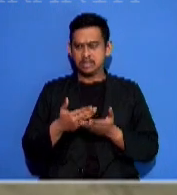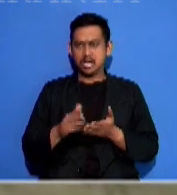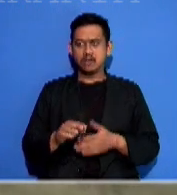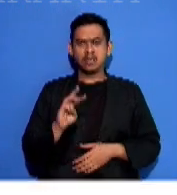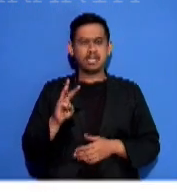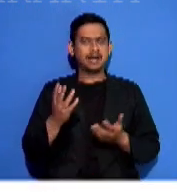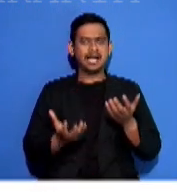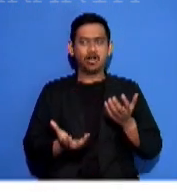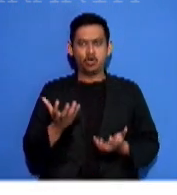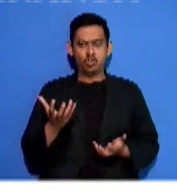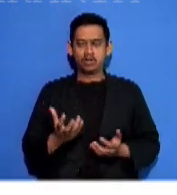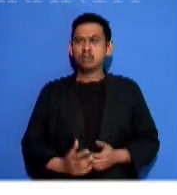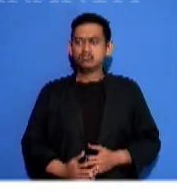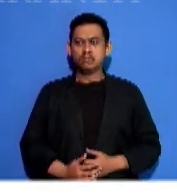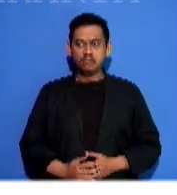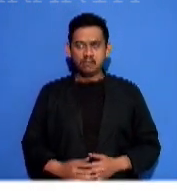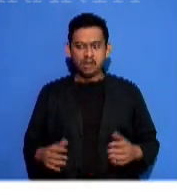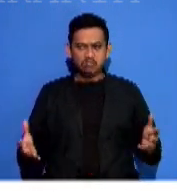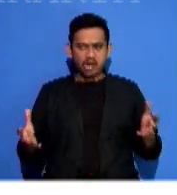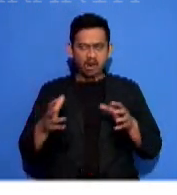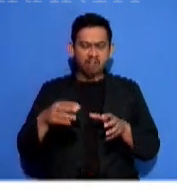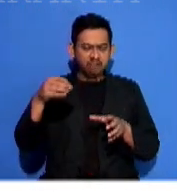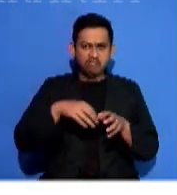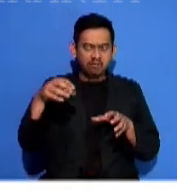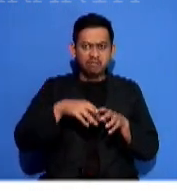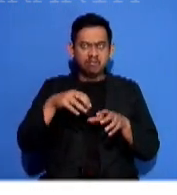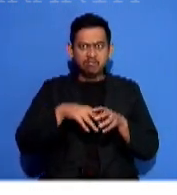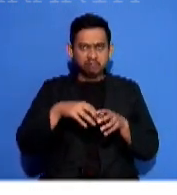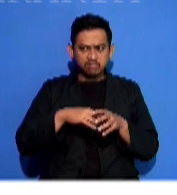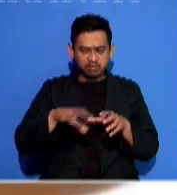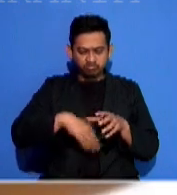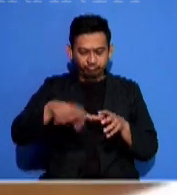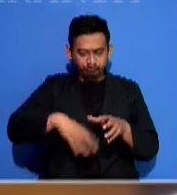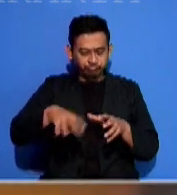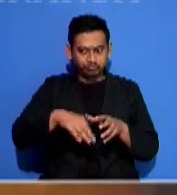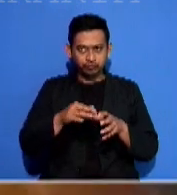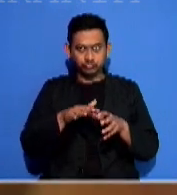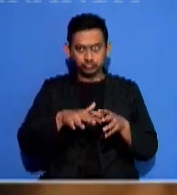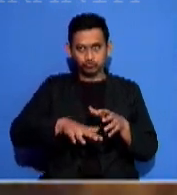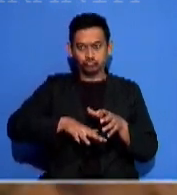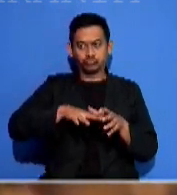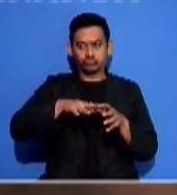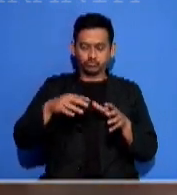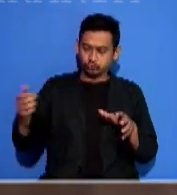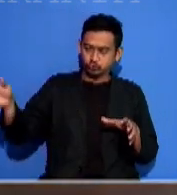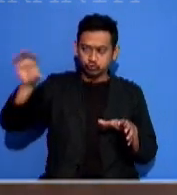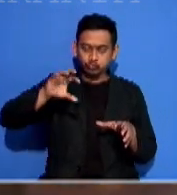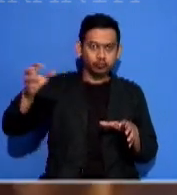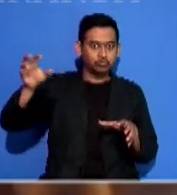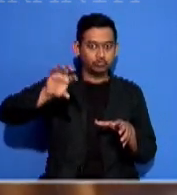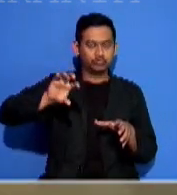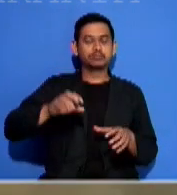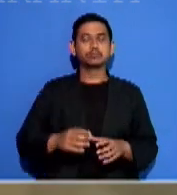wau salajengipun dipun lebetaken ing setunggaling wadah. Saged arupi ember tilas cet menapa dene tilasing gendul toya